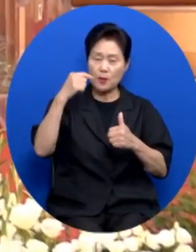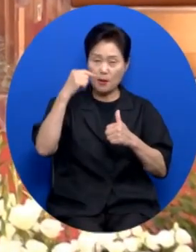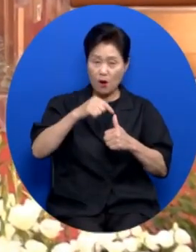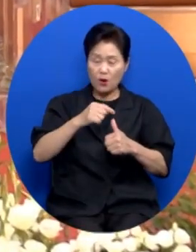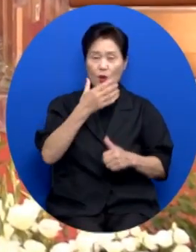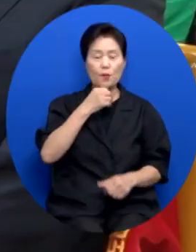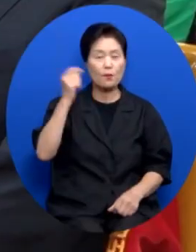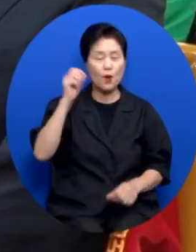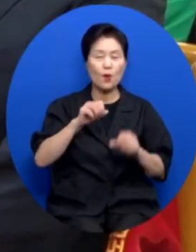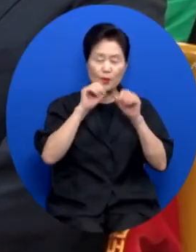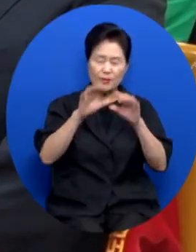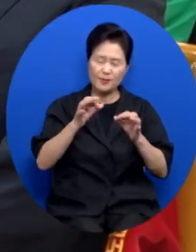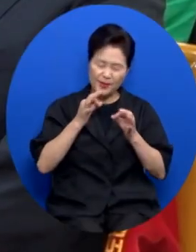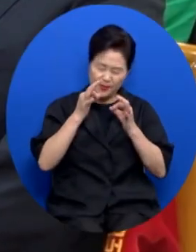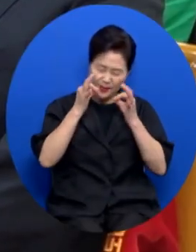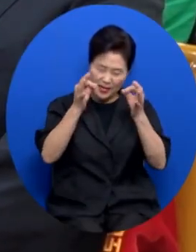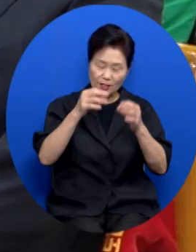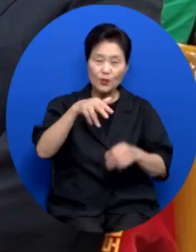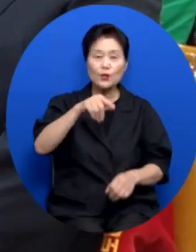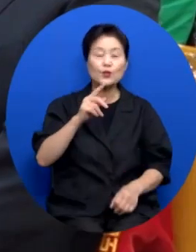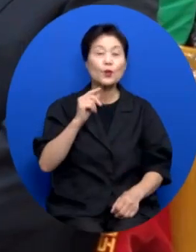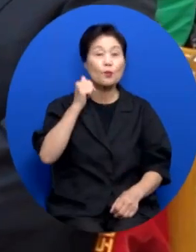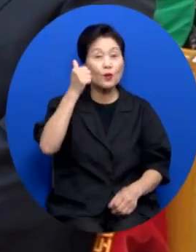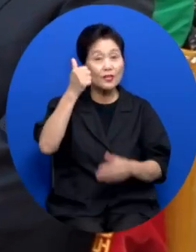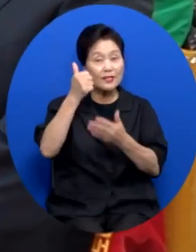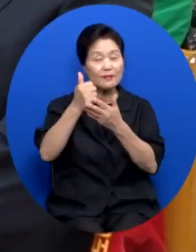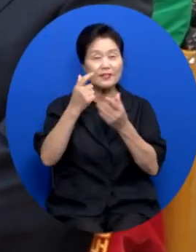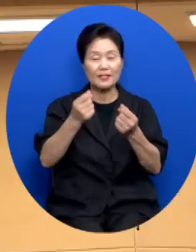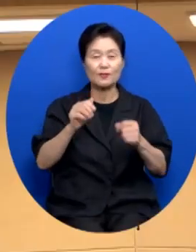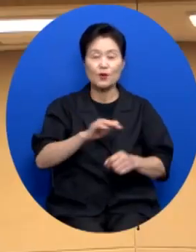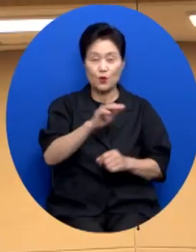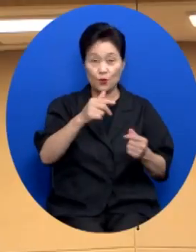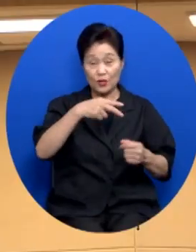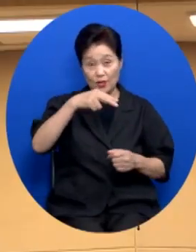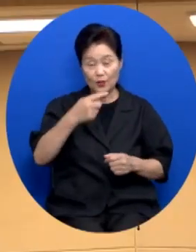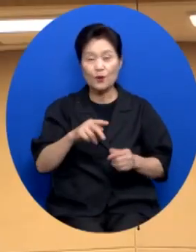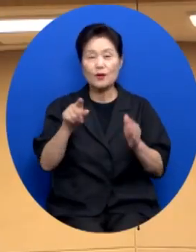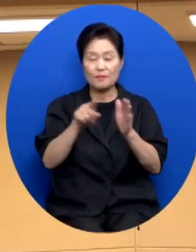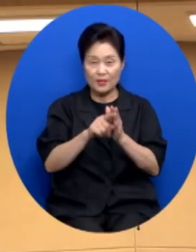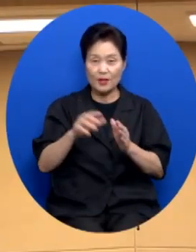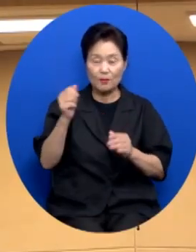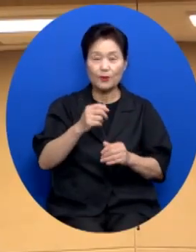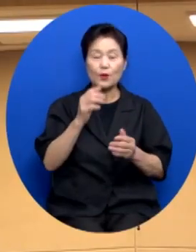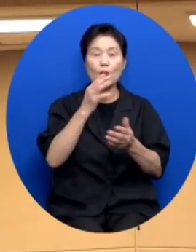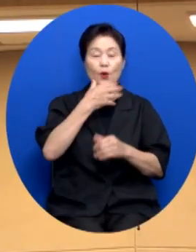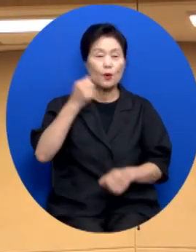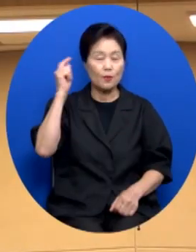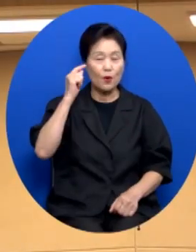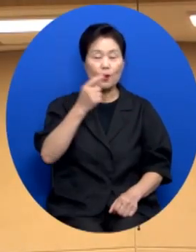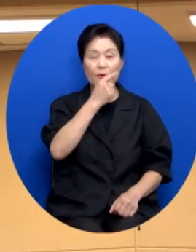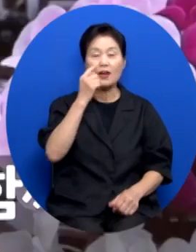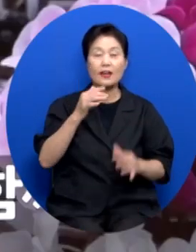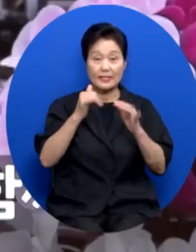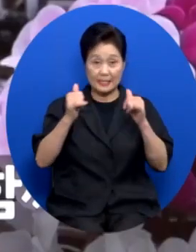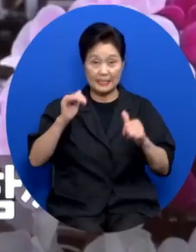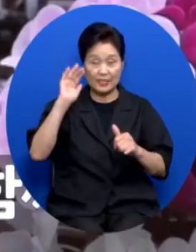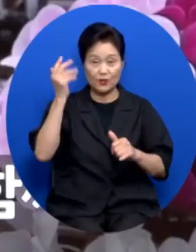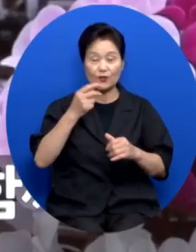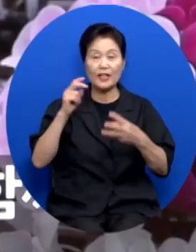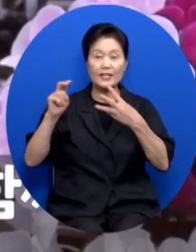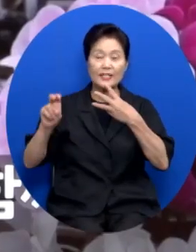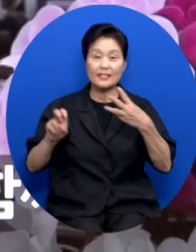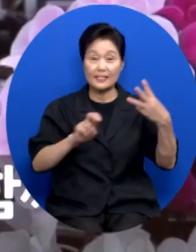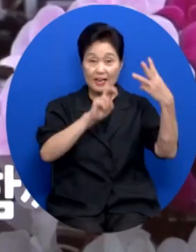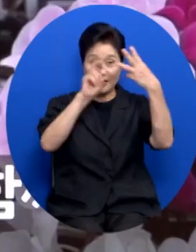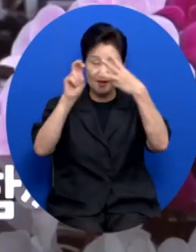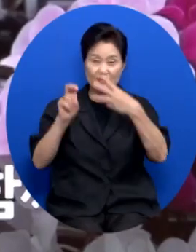복음 전파에 힘썼던 조용기 목사처럼 우리도 믿음으로 말미암아 복음에 증인된 삶을 살자고 권면했습니다.